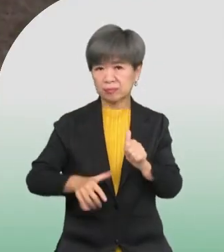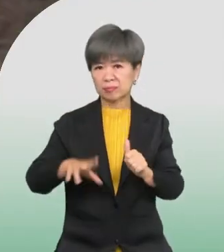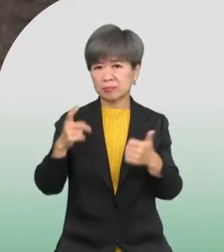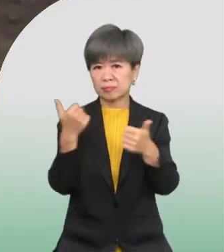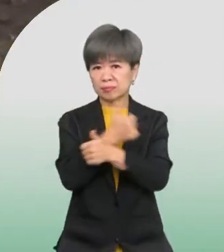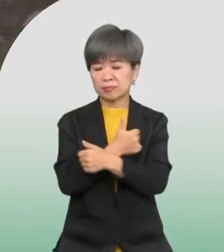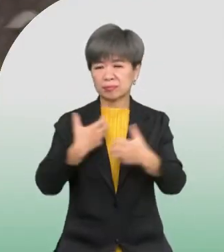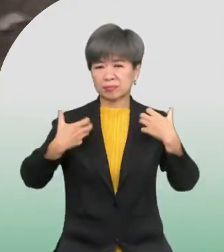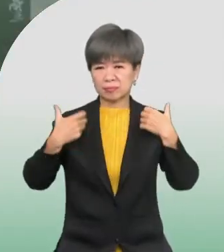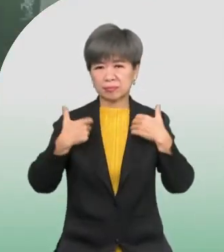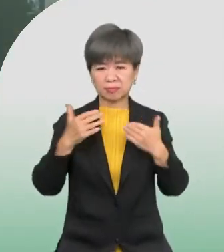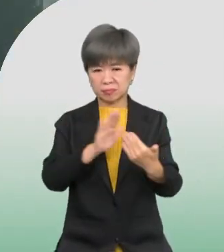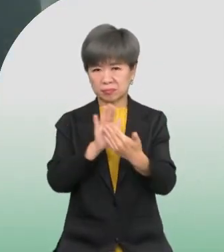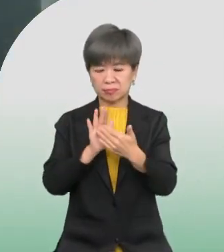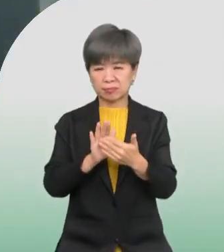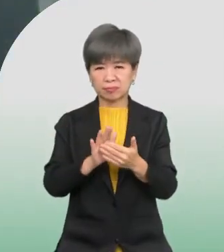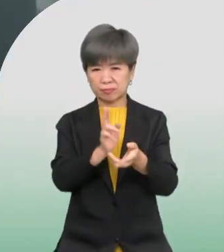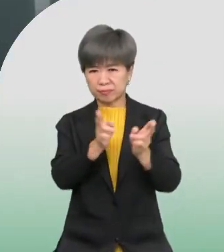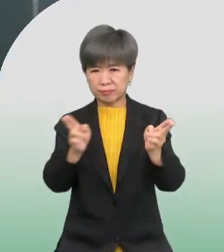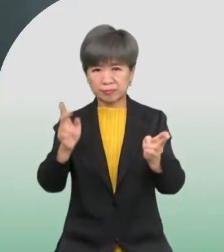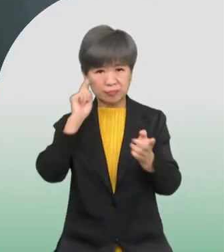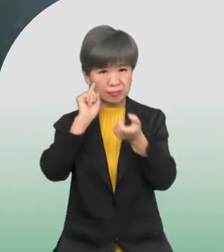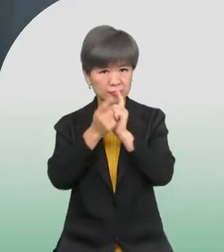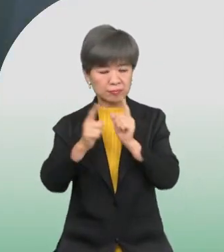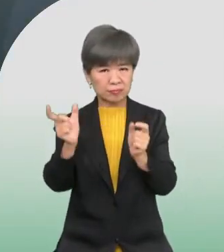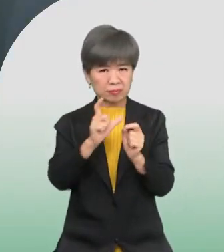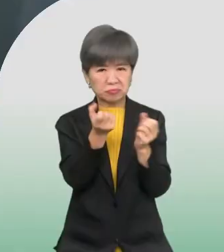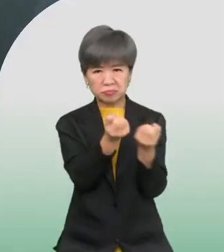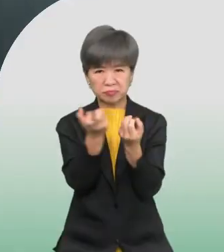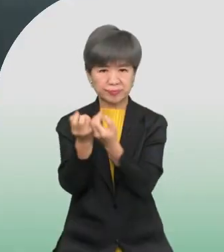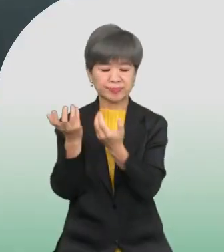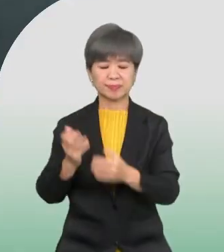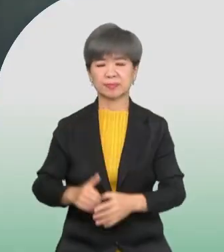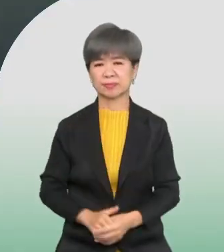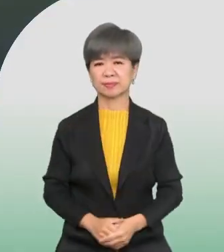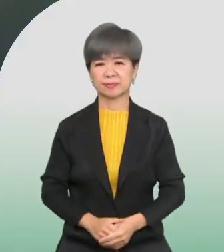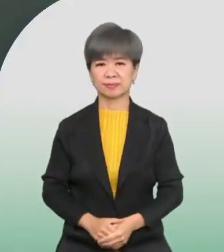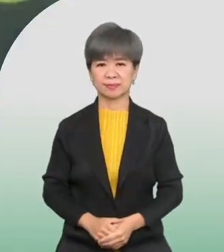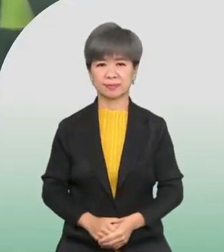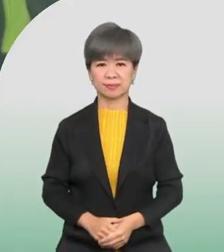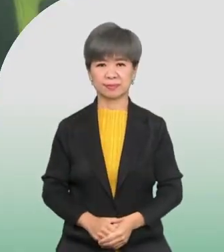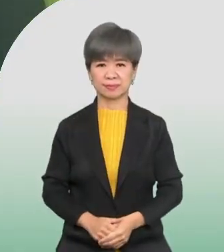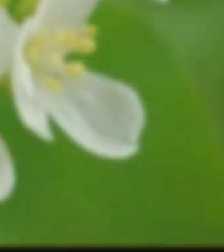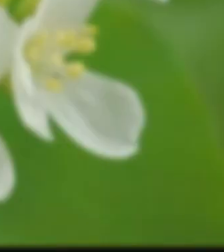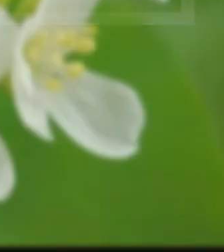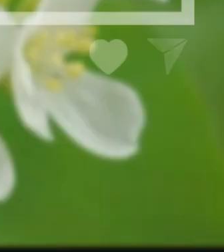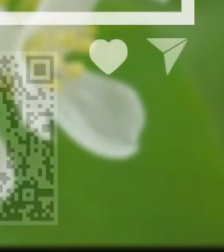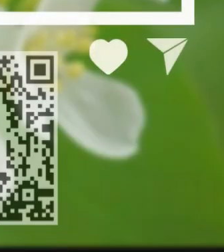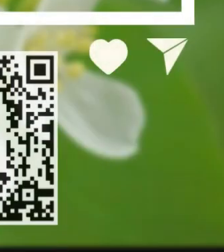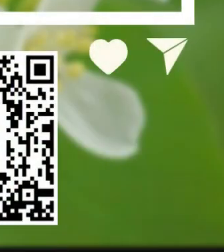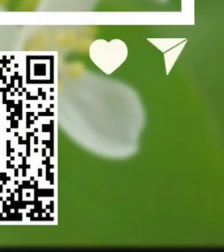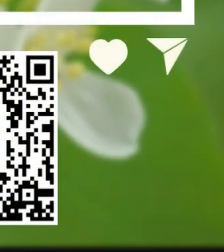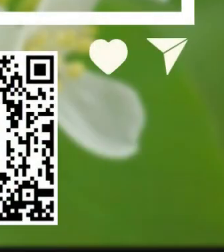推理主持防台应变中心来进行可能的展会。下个新闻，陈君敏推动报道。